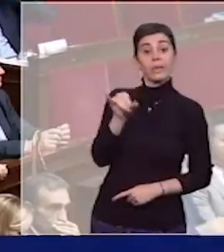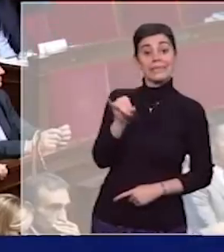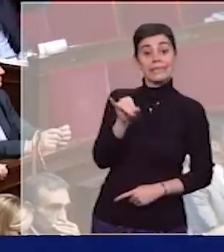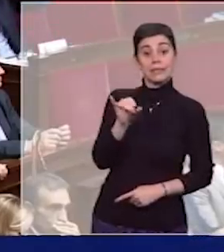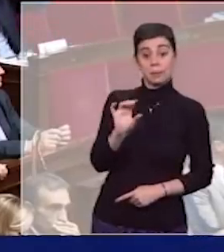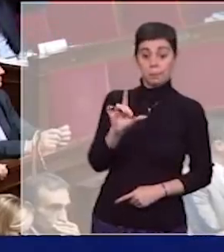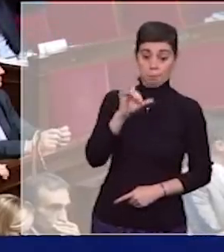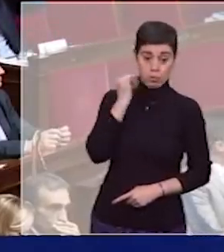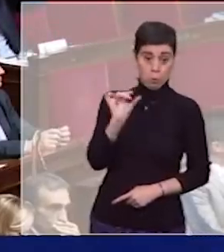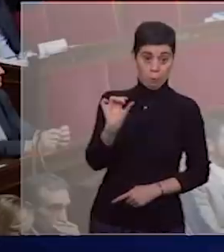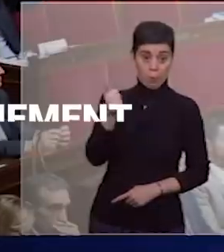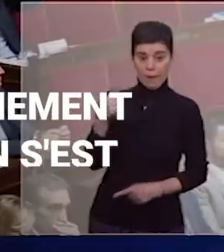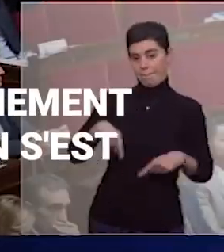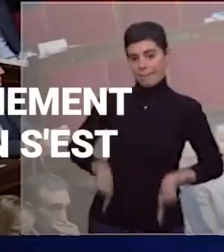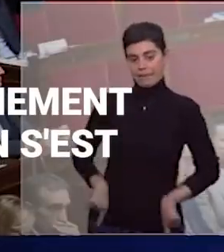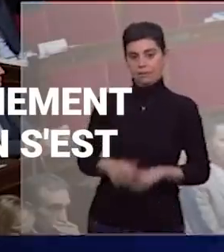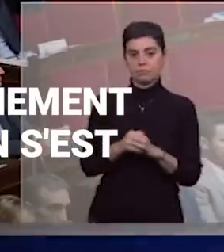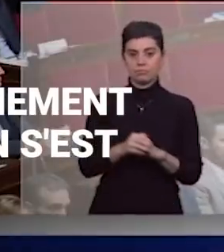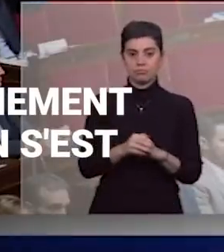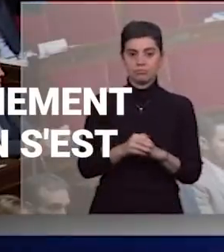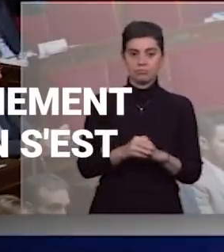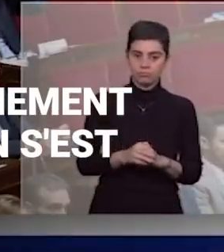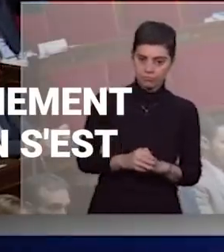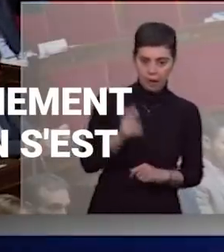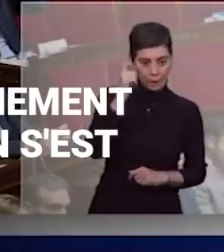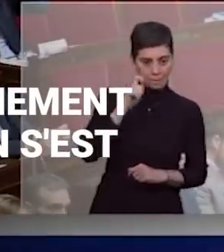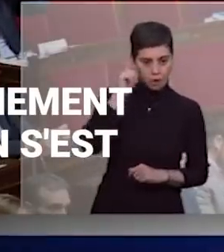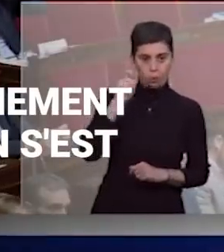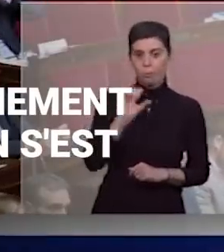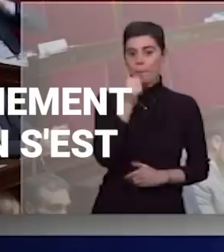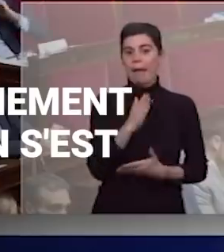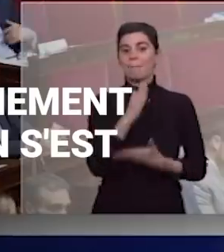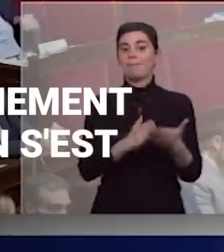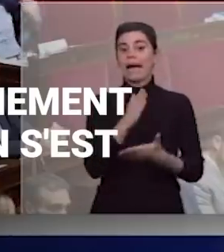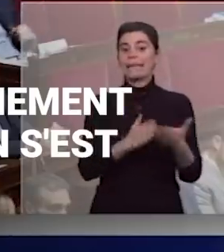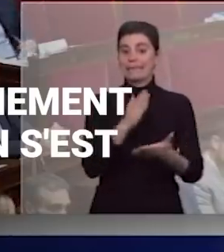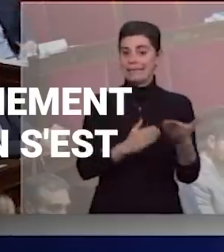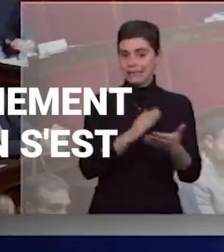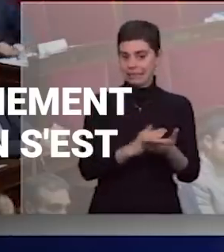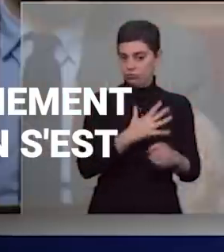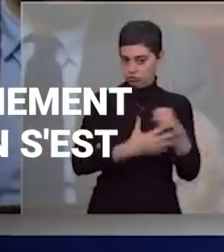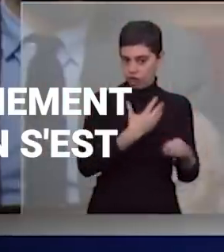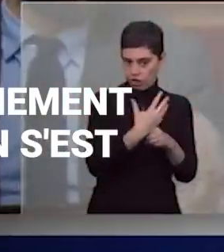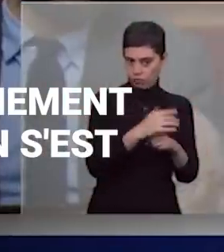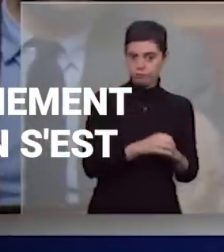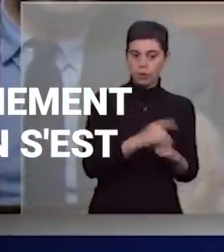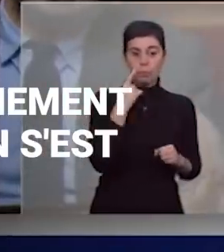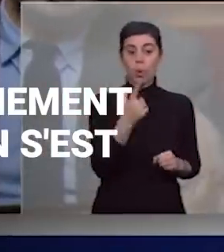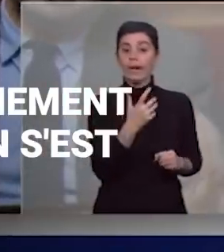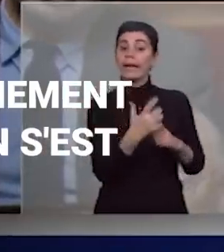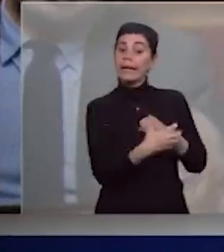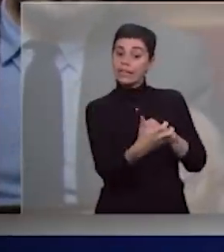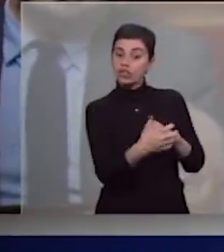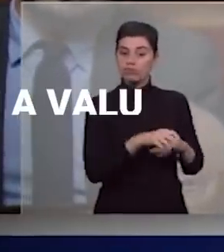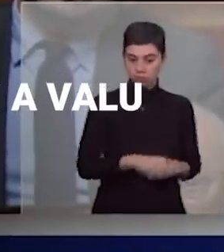Monsieur le Premier ministre, dans l'acte 1 de son quinquennat, Emmanuel Macron a été le président des riches. Dans l'acte 2, force est de constater qu'il